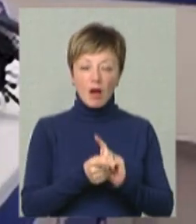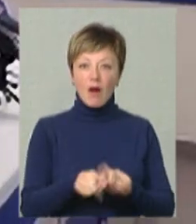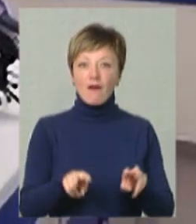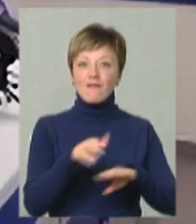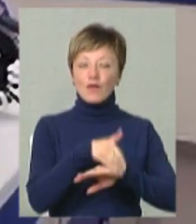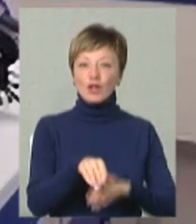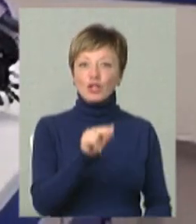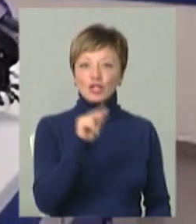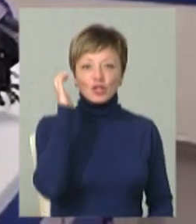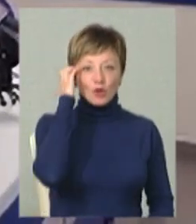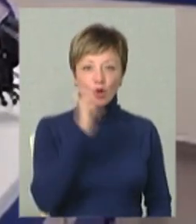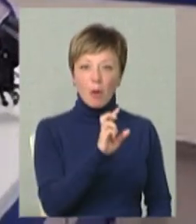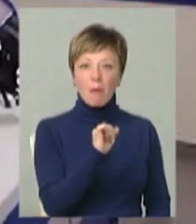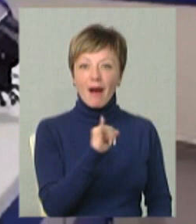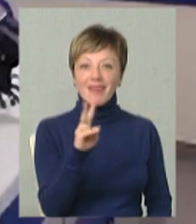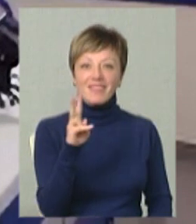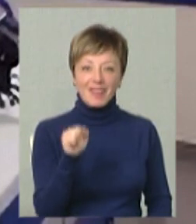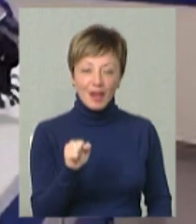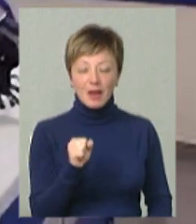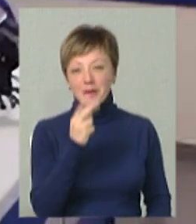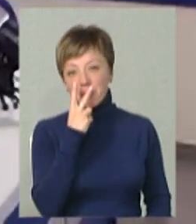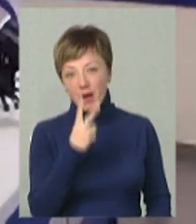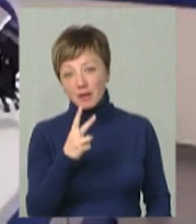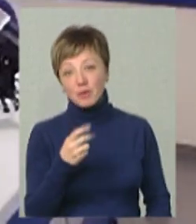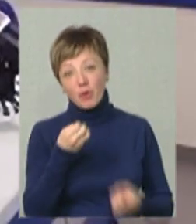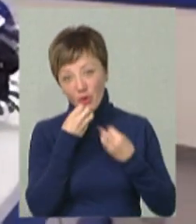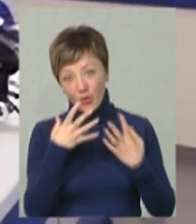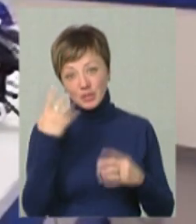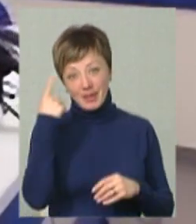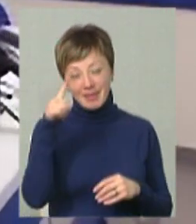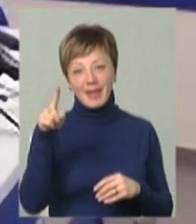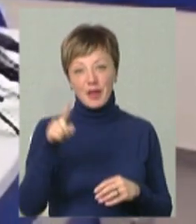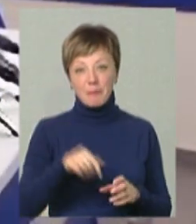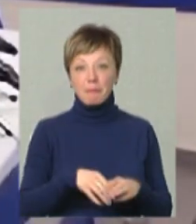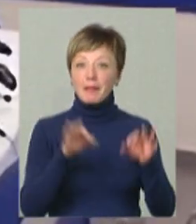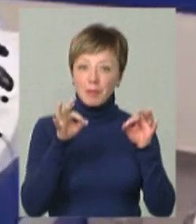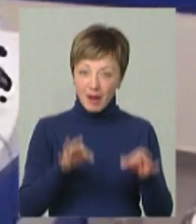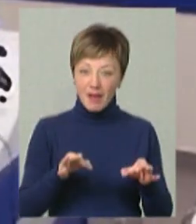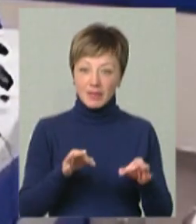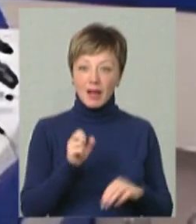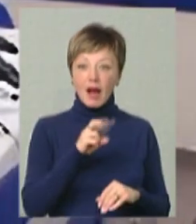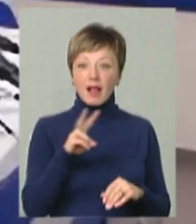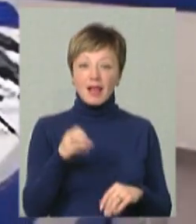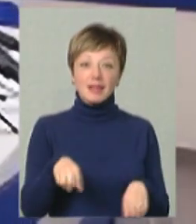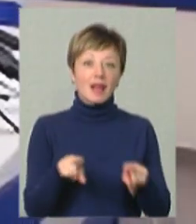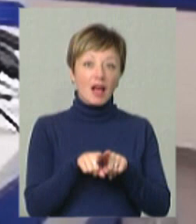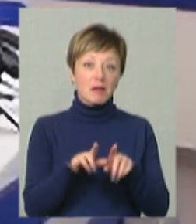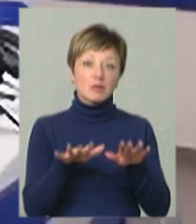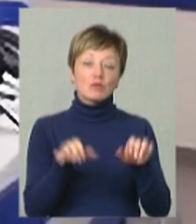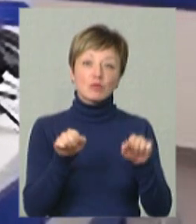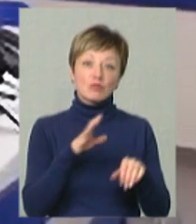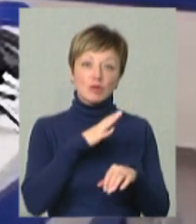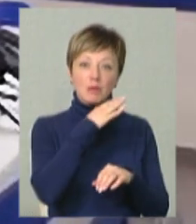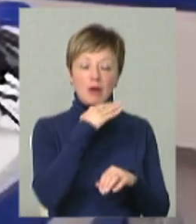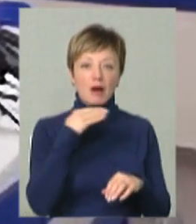Чорнобайську. Да, побачимо, цілком можливо, хороша ідея, правильна. Але таких Чорнобаєвок може бути